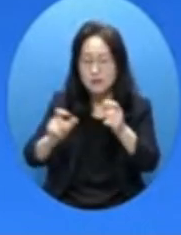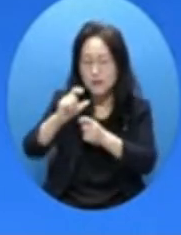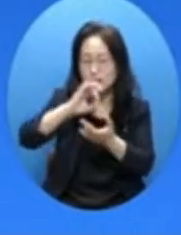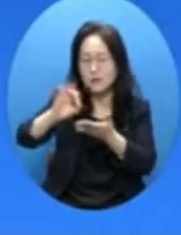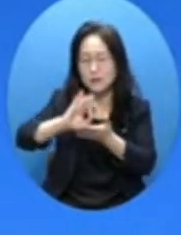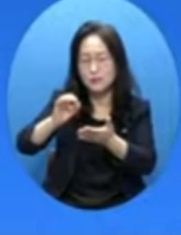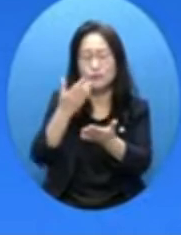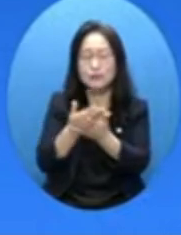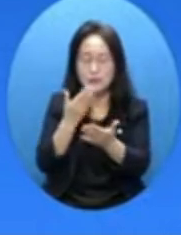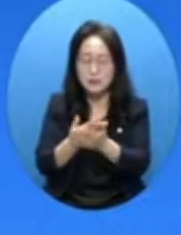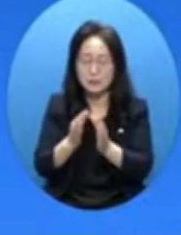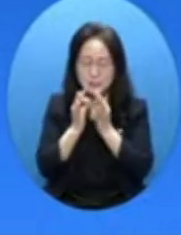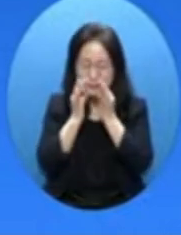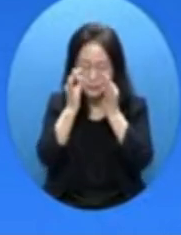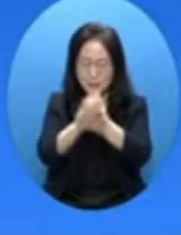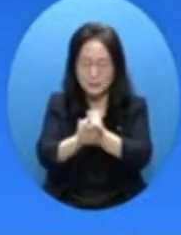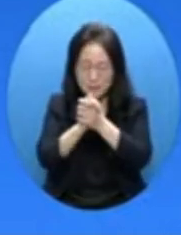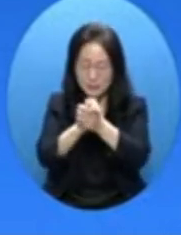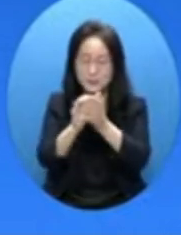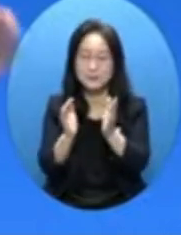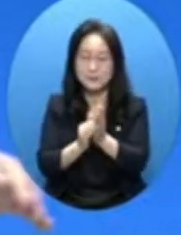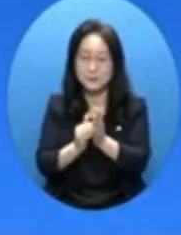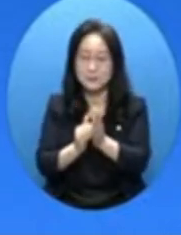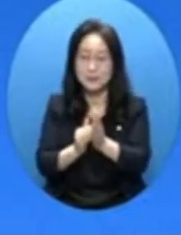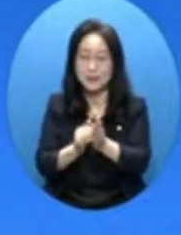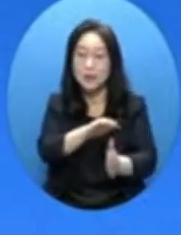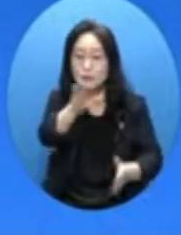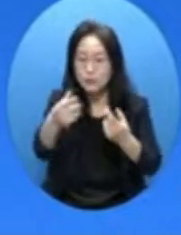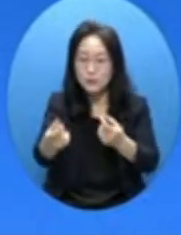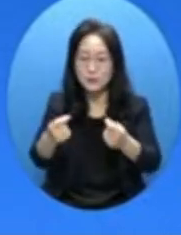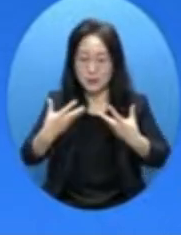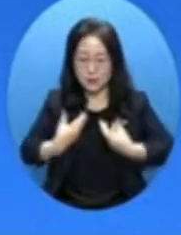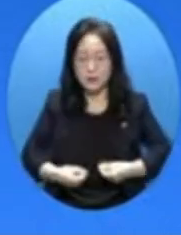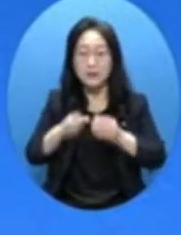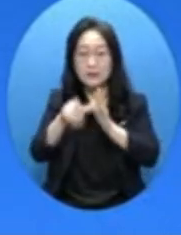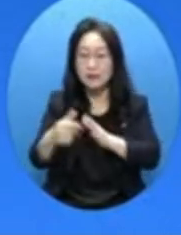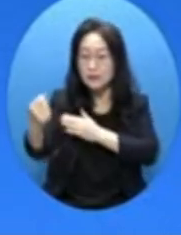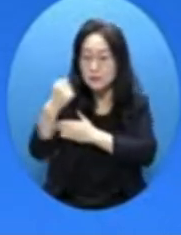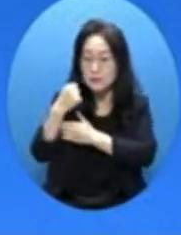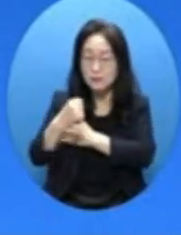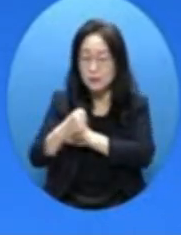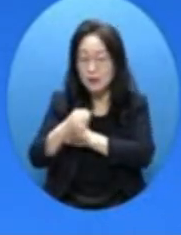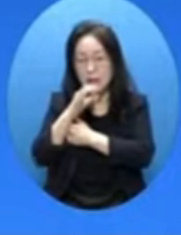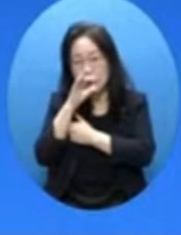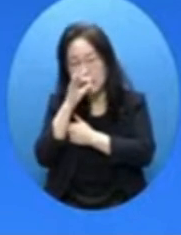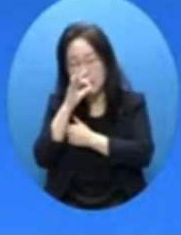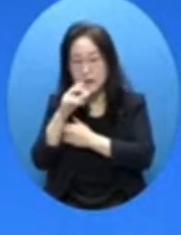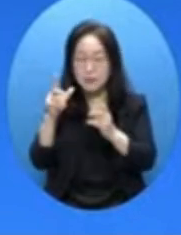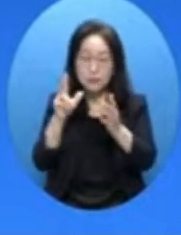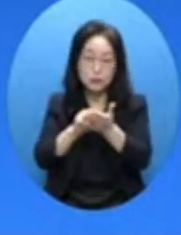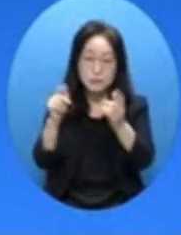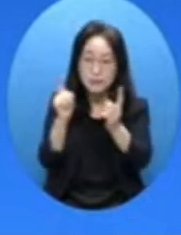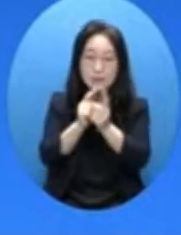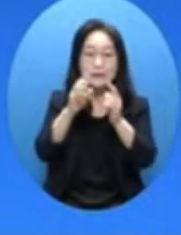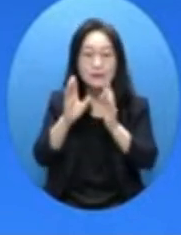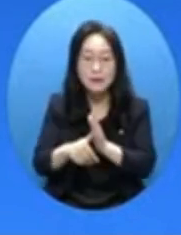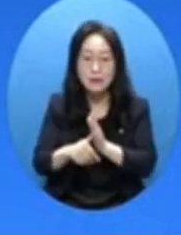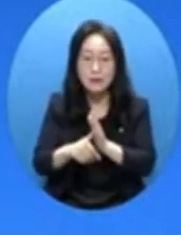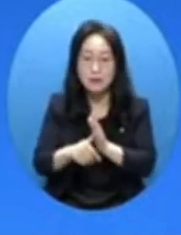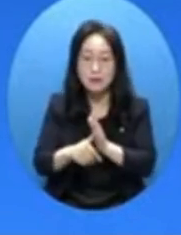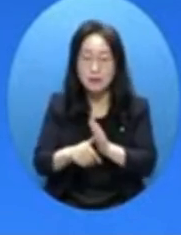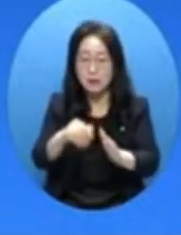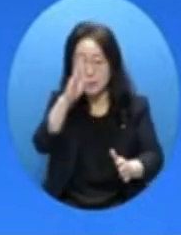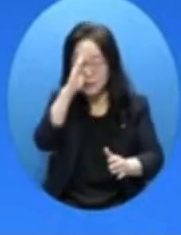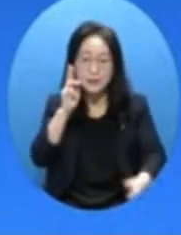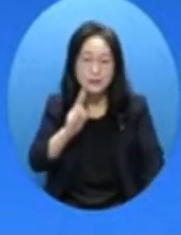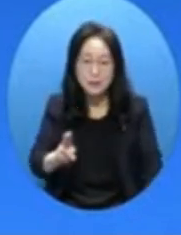주옵소서 간절히 기도했습니다. 절망의 때 우리 힘으로 어찌할 수 없는 문제를 만났을 때 중병에 걸려